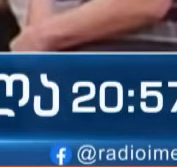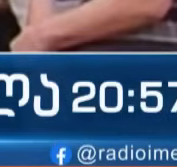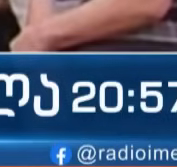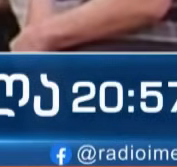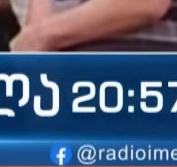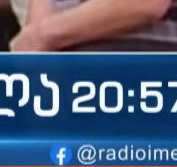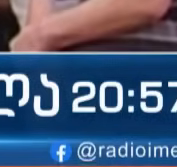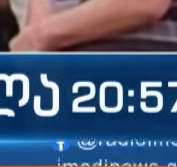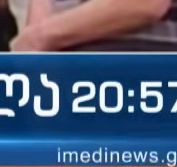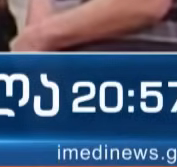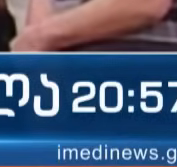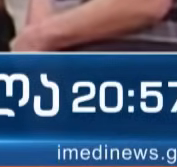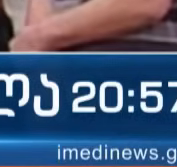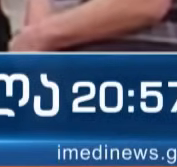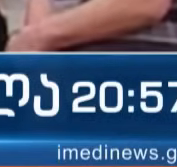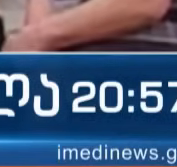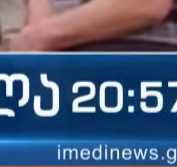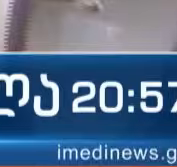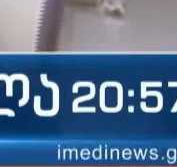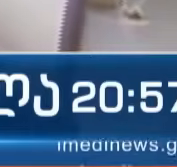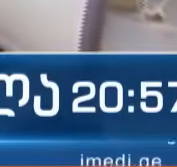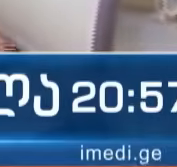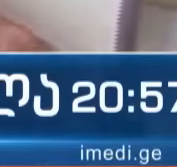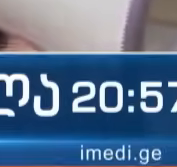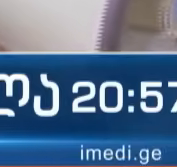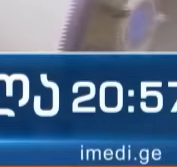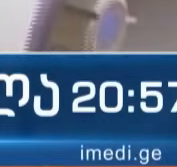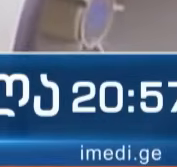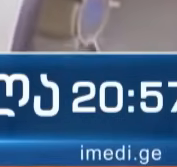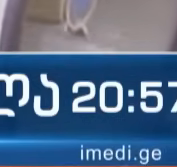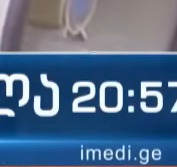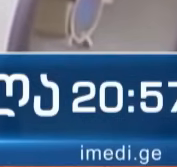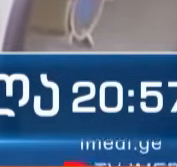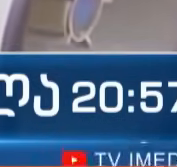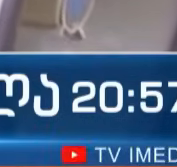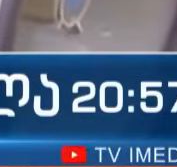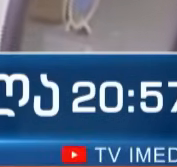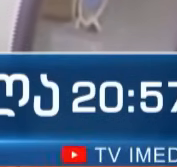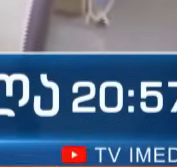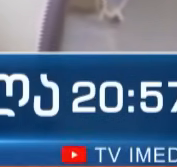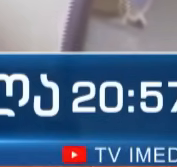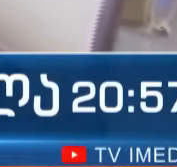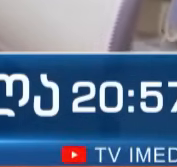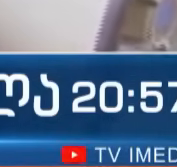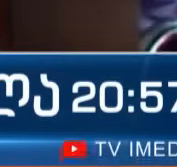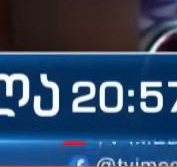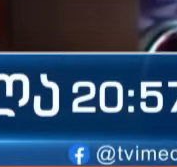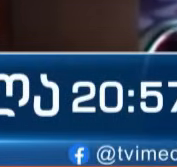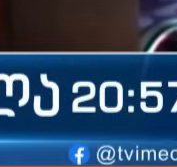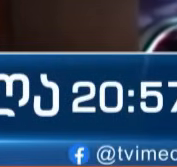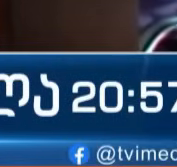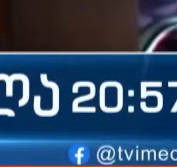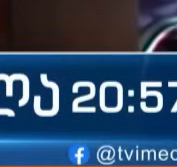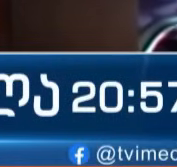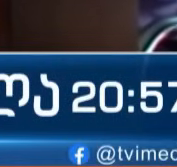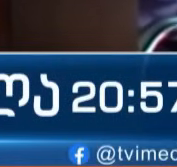Kinostan ertad mnishnolovani iqo misi roli sportsa da politikashi iqo sakartvelos mklavchedis federatsiis prezidenti mopovebuli aks msoplios da